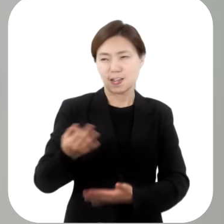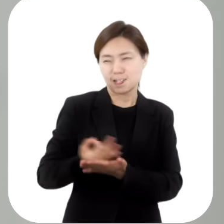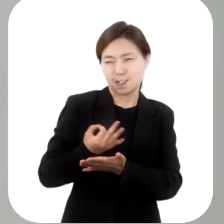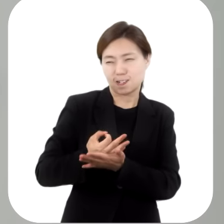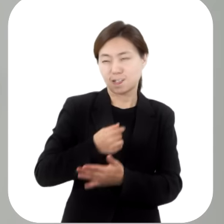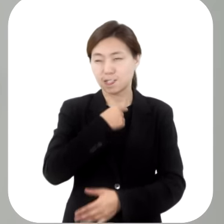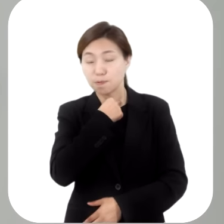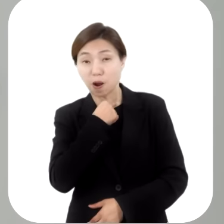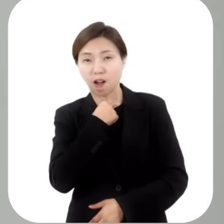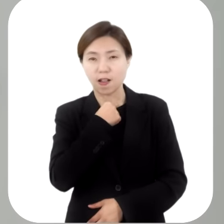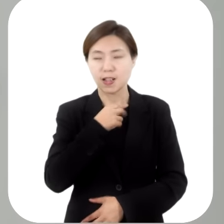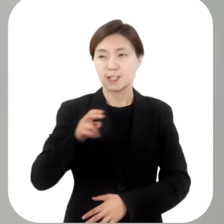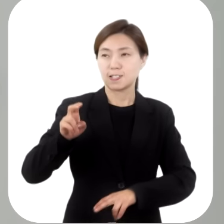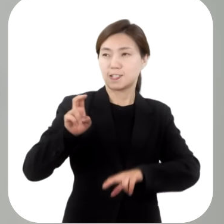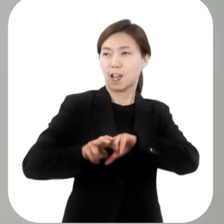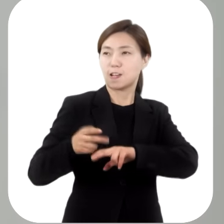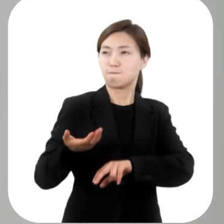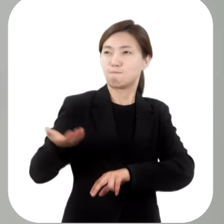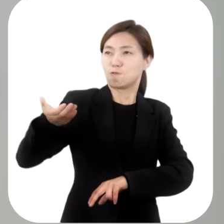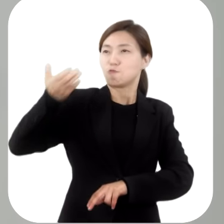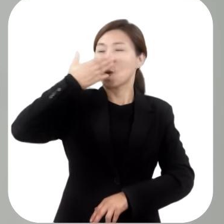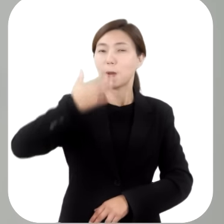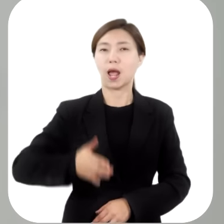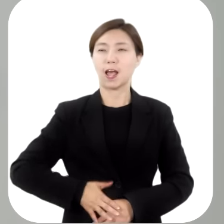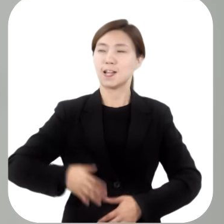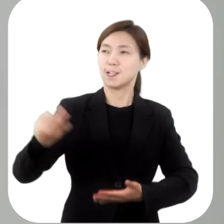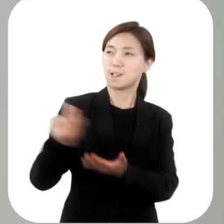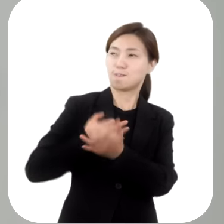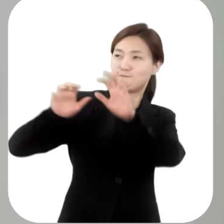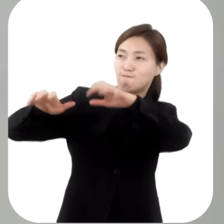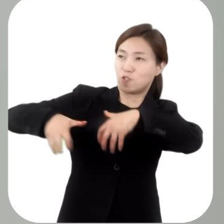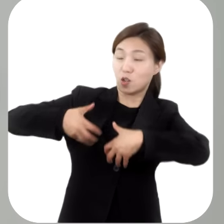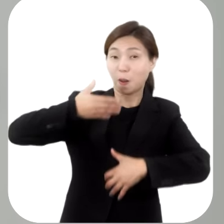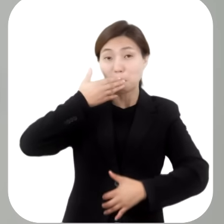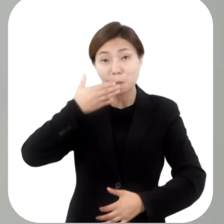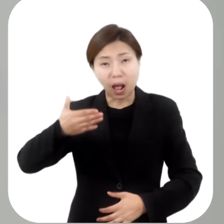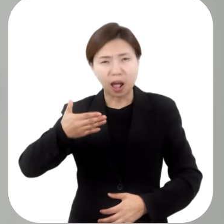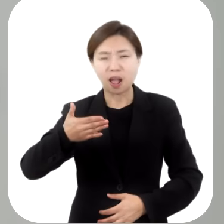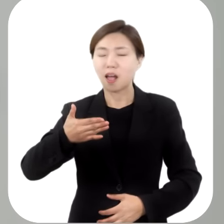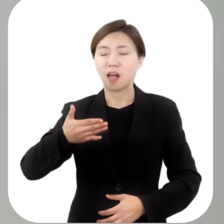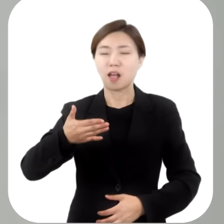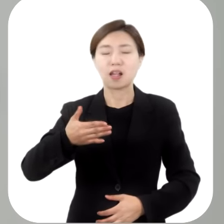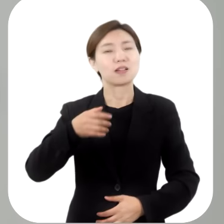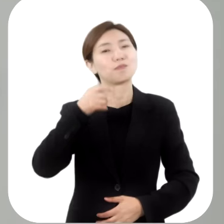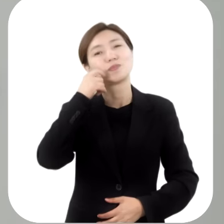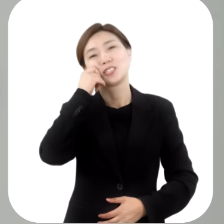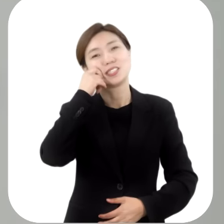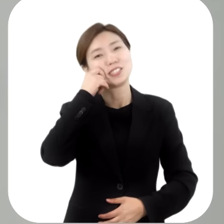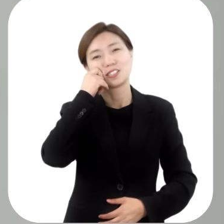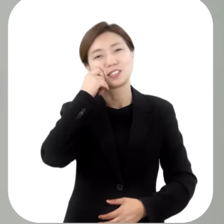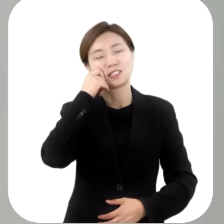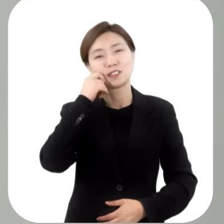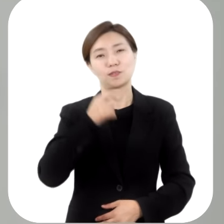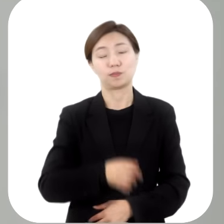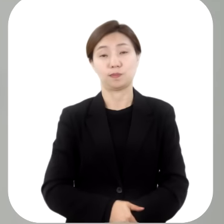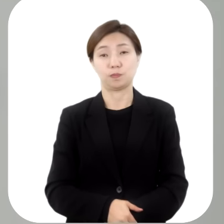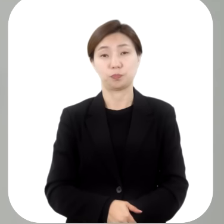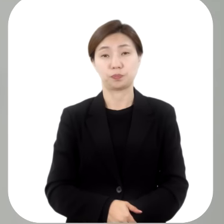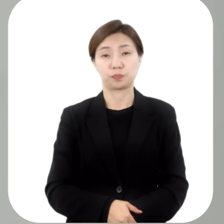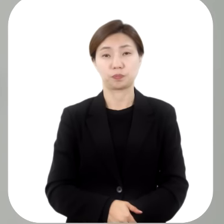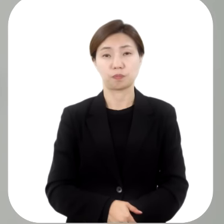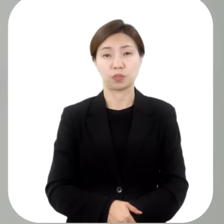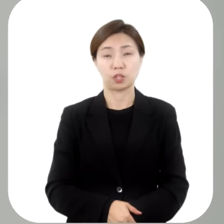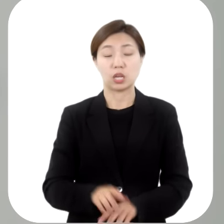그런데 이제 욕심이 있어서 뭐 출세를 하겠다, 큰 돈을 벌겠다 하면 이런 방식으로 큰 돈을 벌 수가